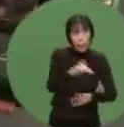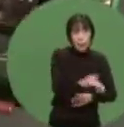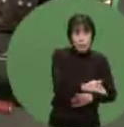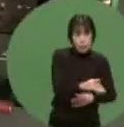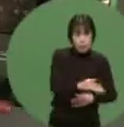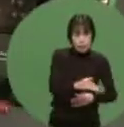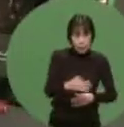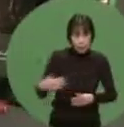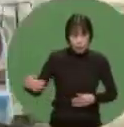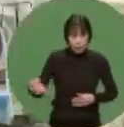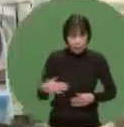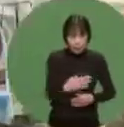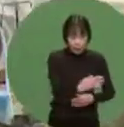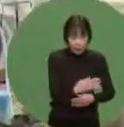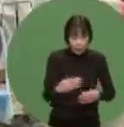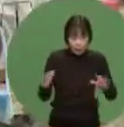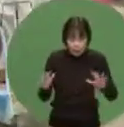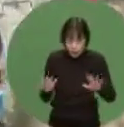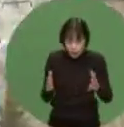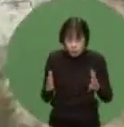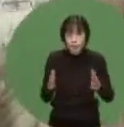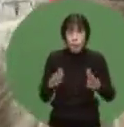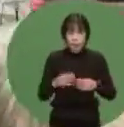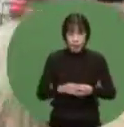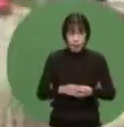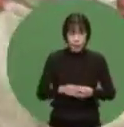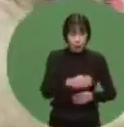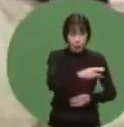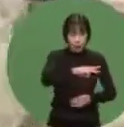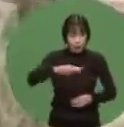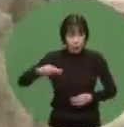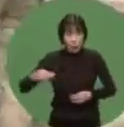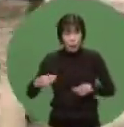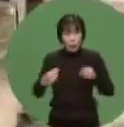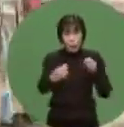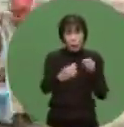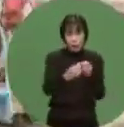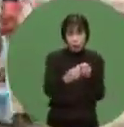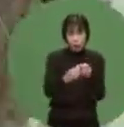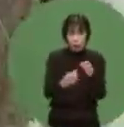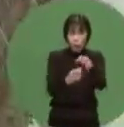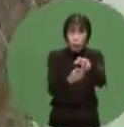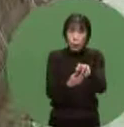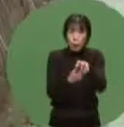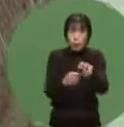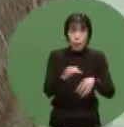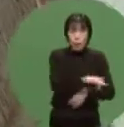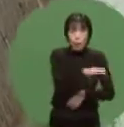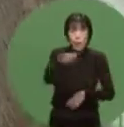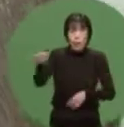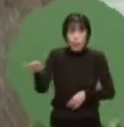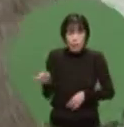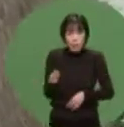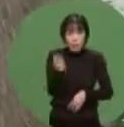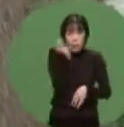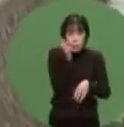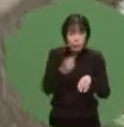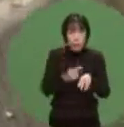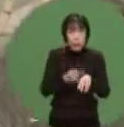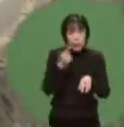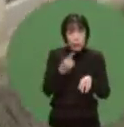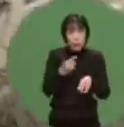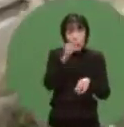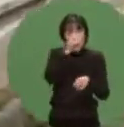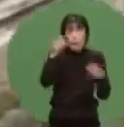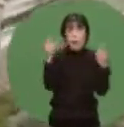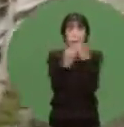。また流域で耕作されている農家の皆さんも、農業に水質の改善は必要